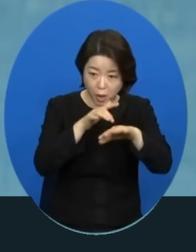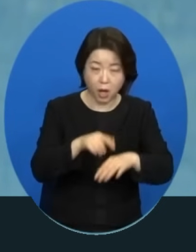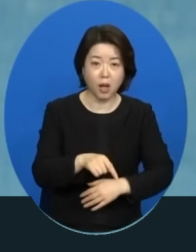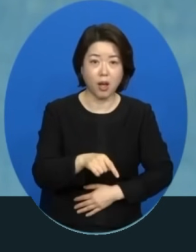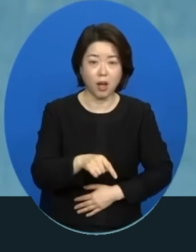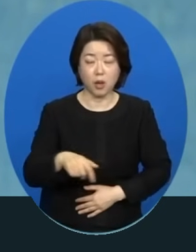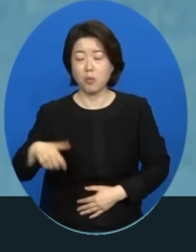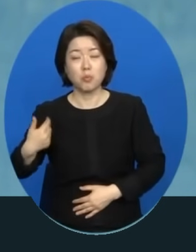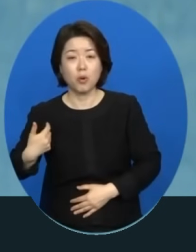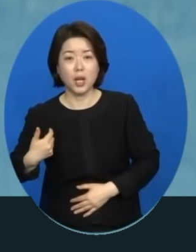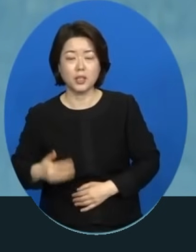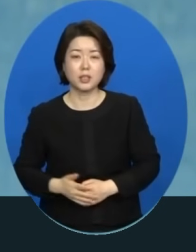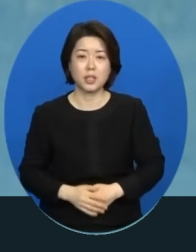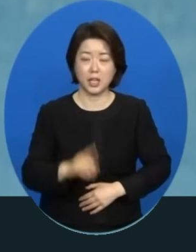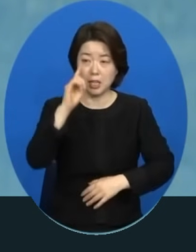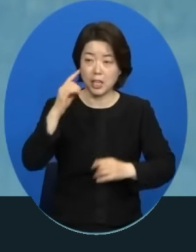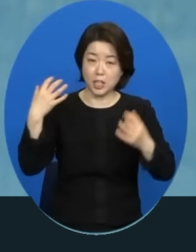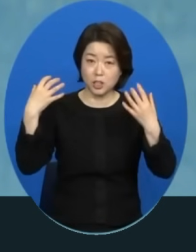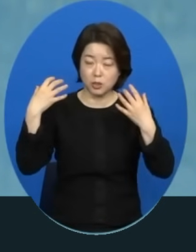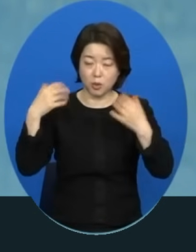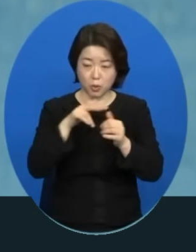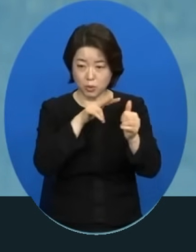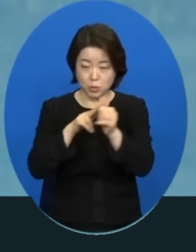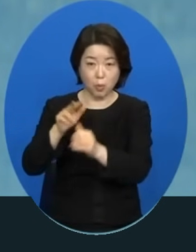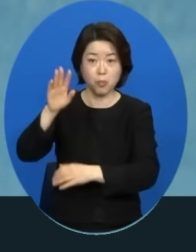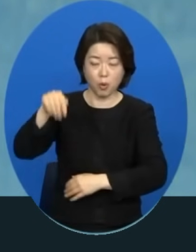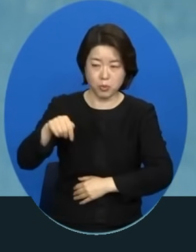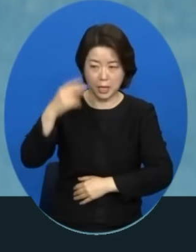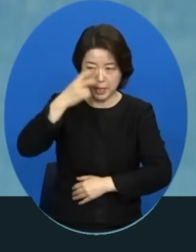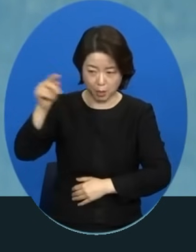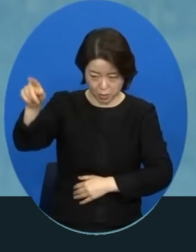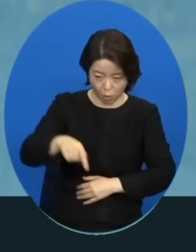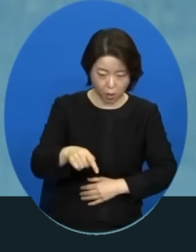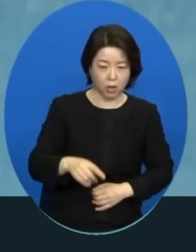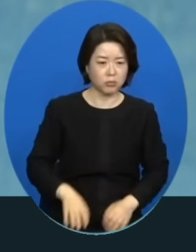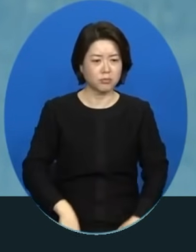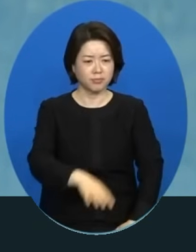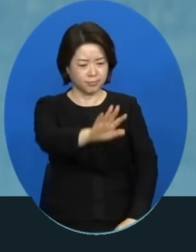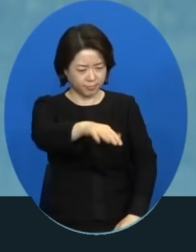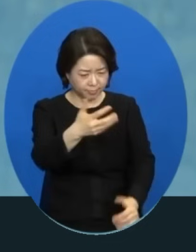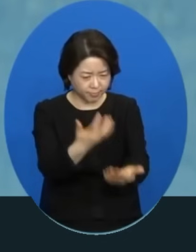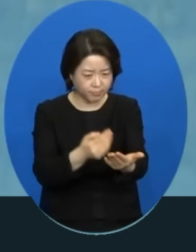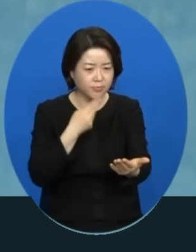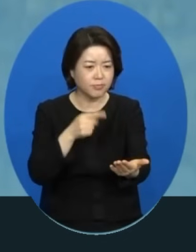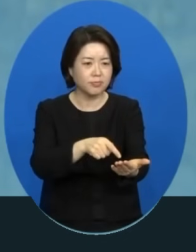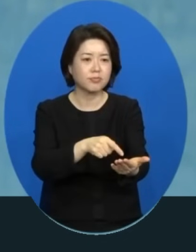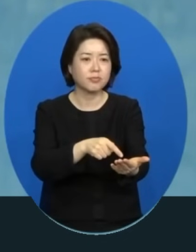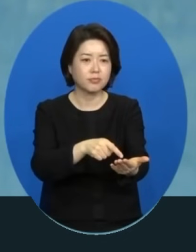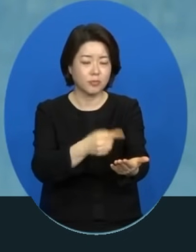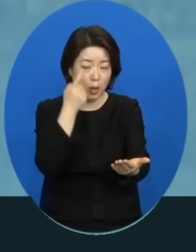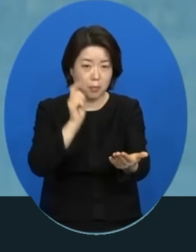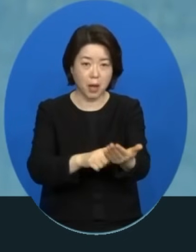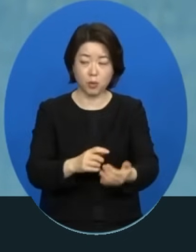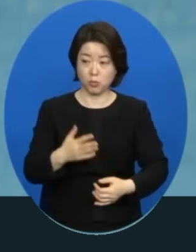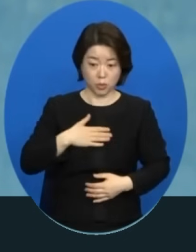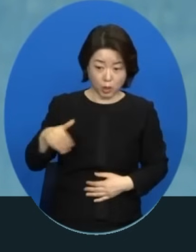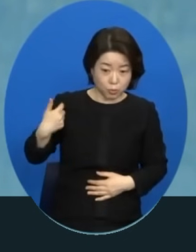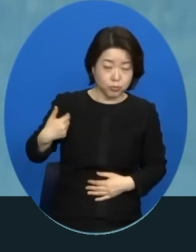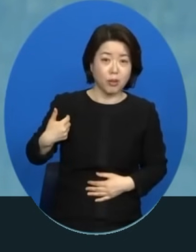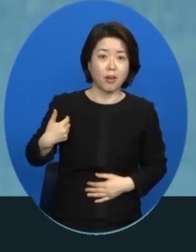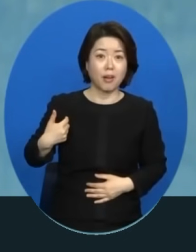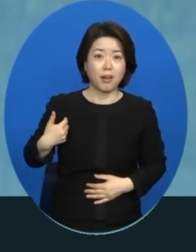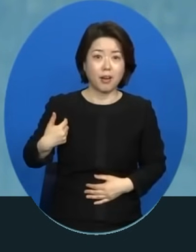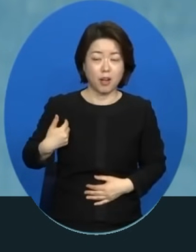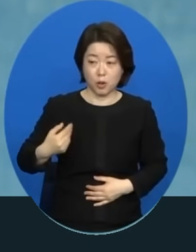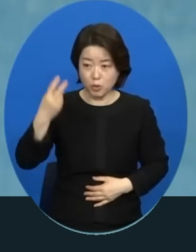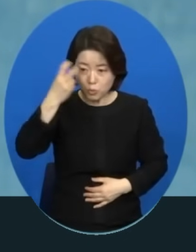몰랐다가 정보부에서 그 감사를 왔다가 문서가 하나 없어졌던 것을 발견했어요. 저도 몰랐고 이제 그